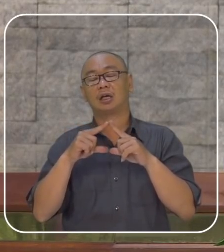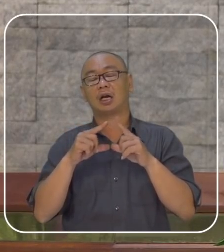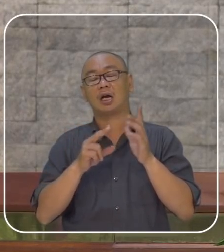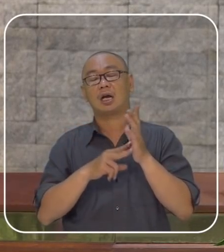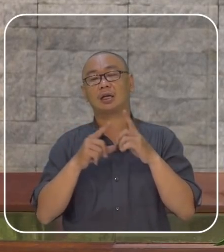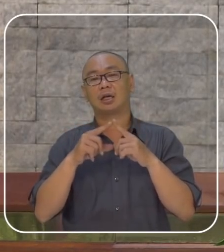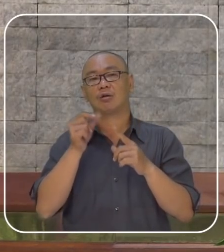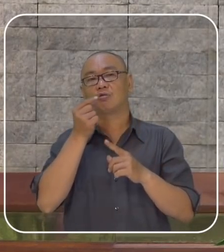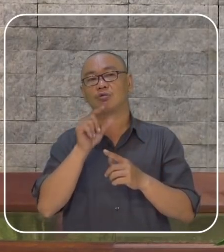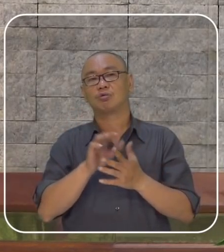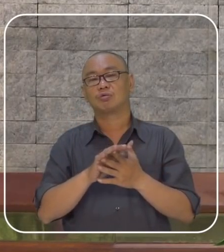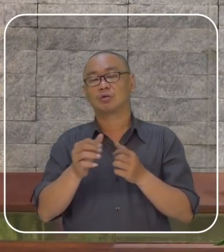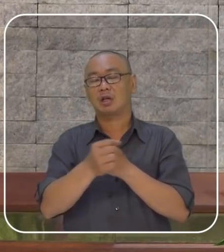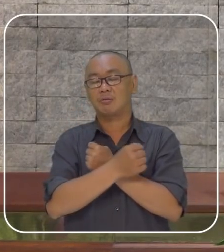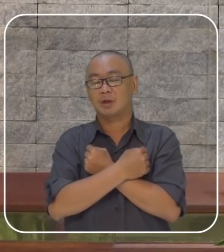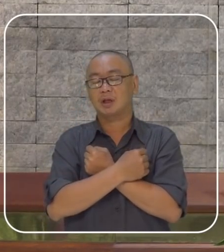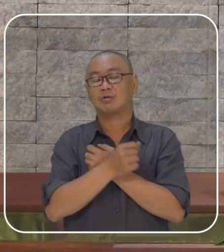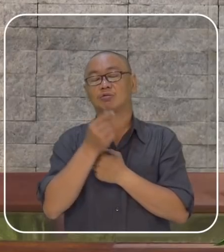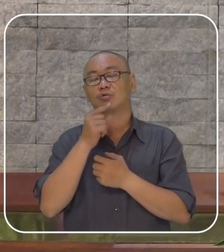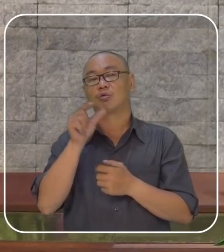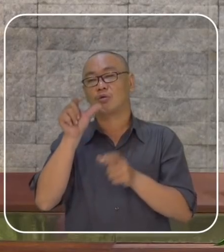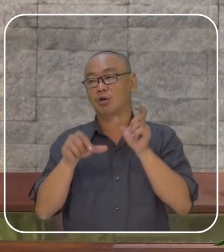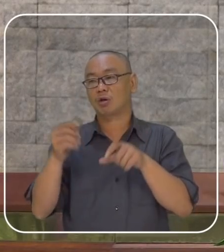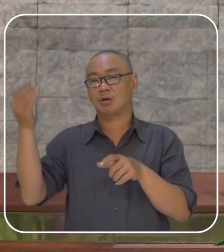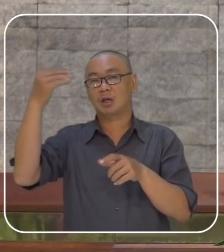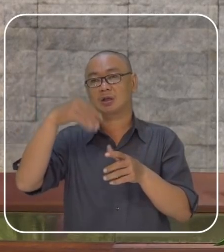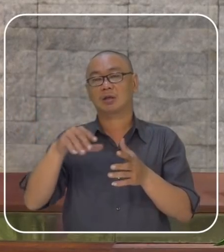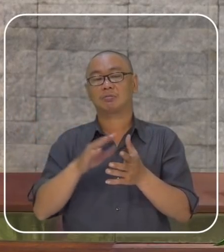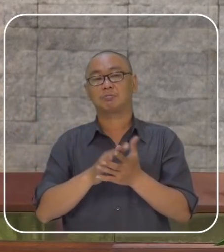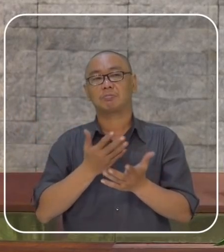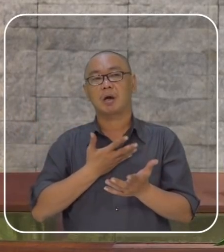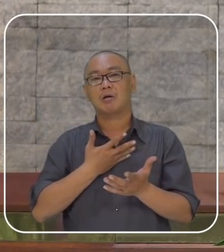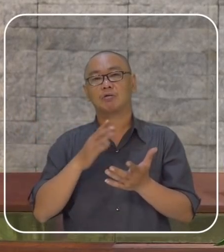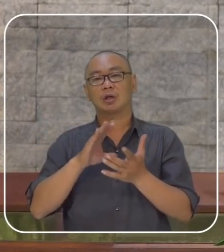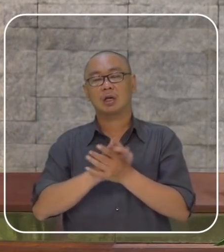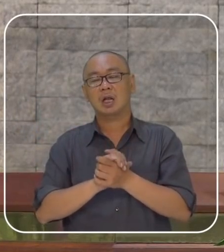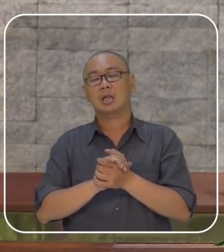yang ingin datang dan mengenal Allah lebih lanjut.